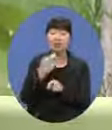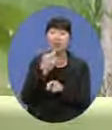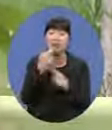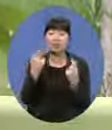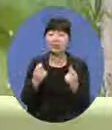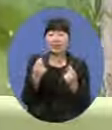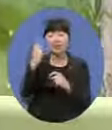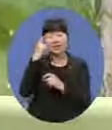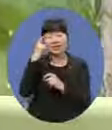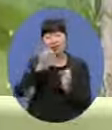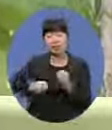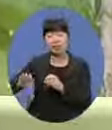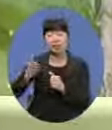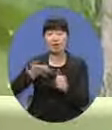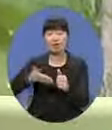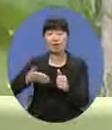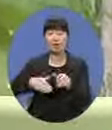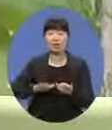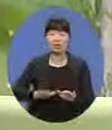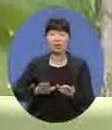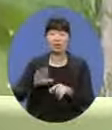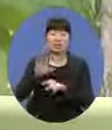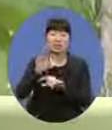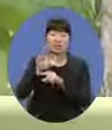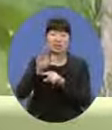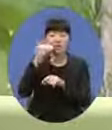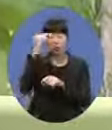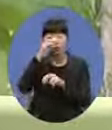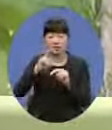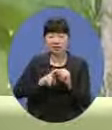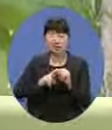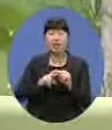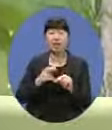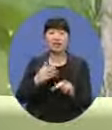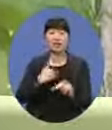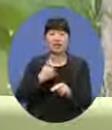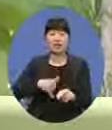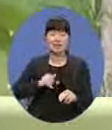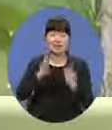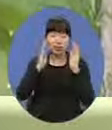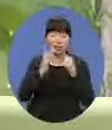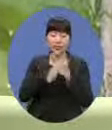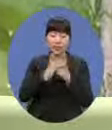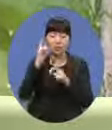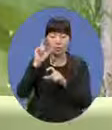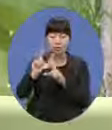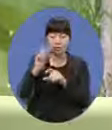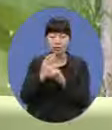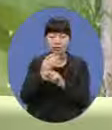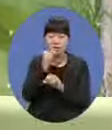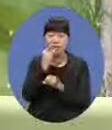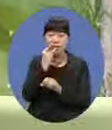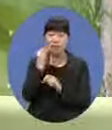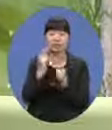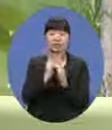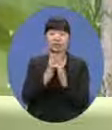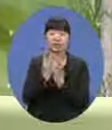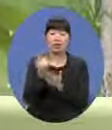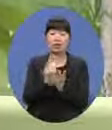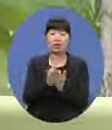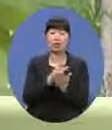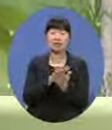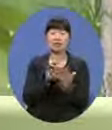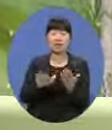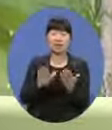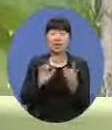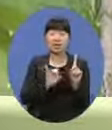이게 생각을 좀 버리셔야 됩니다 자 오늘 방청석에는 정말 내 아이 공부 때문에 고민하고 계시는 어머님들께서 직접 나와 주셨어요 그래서